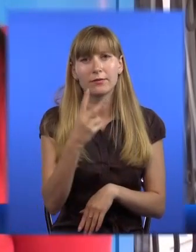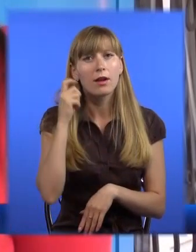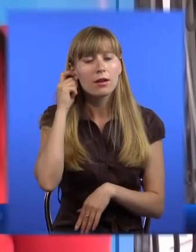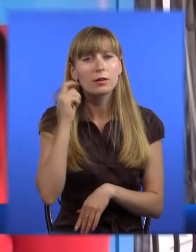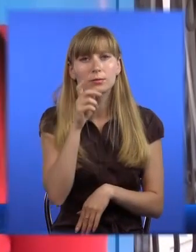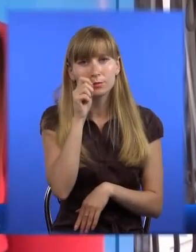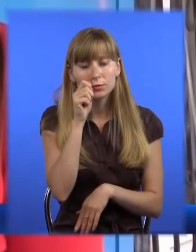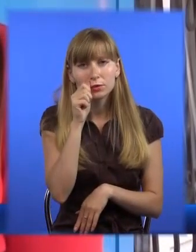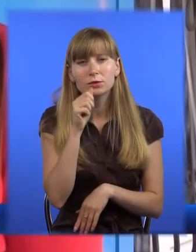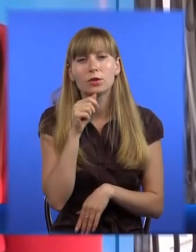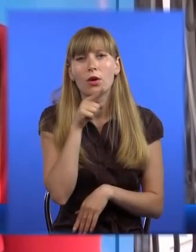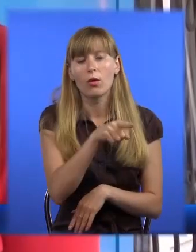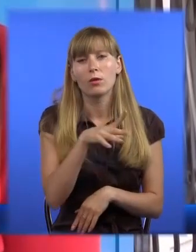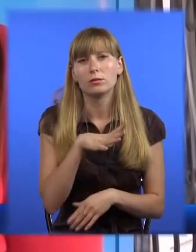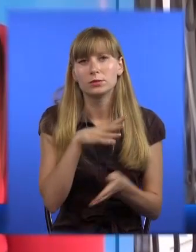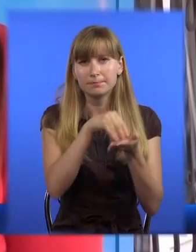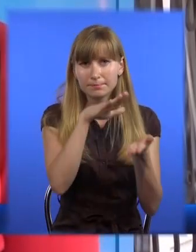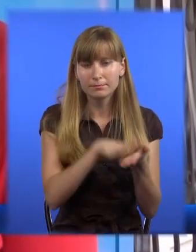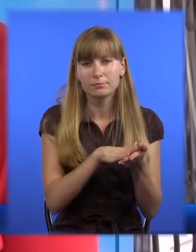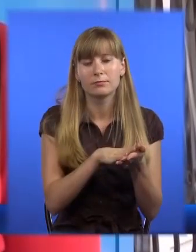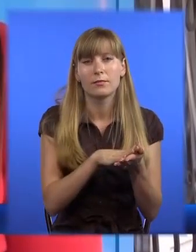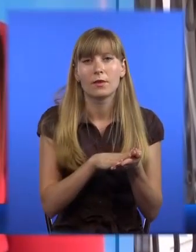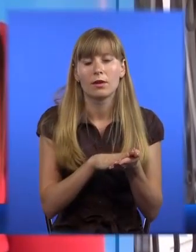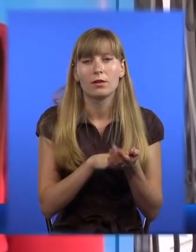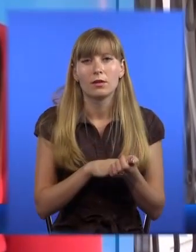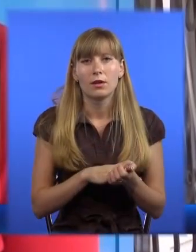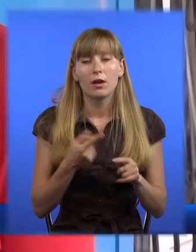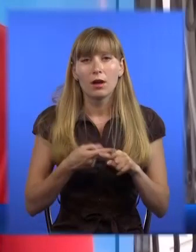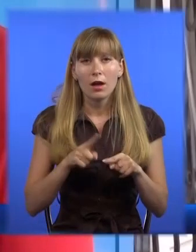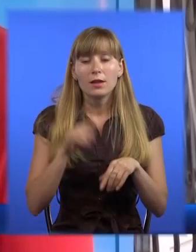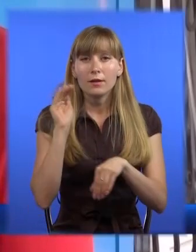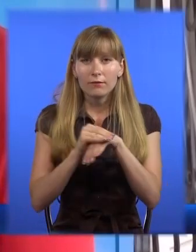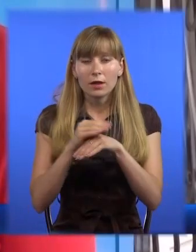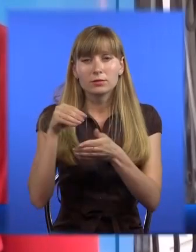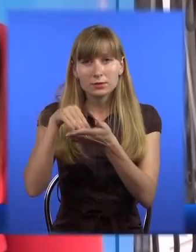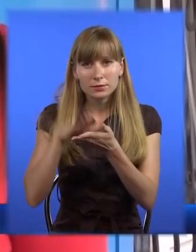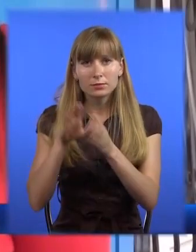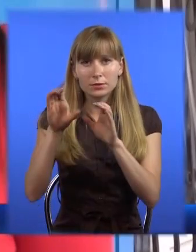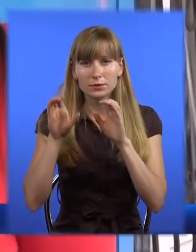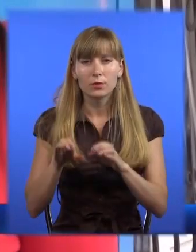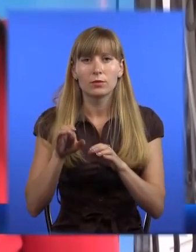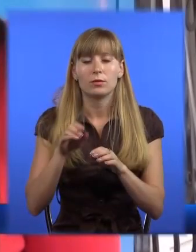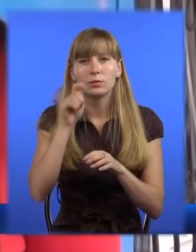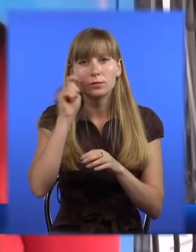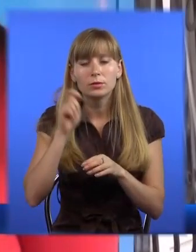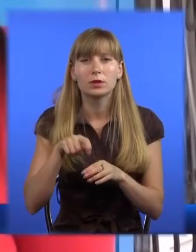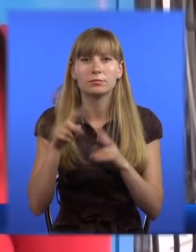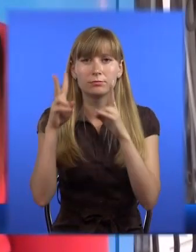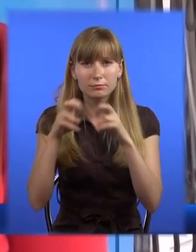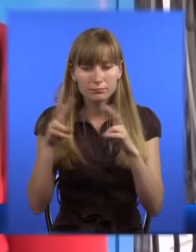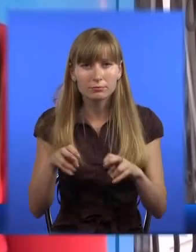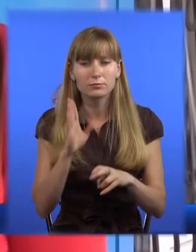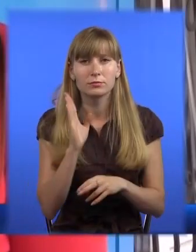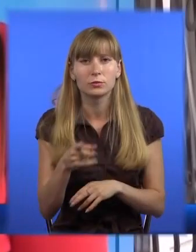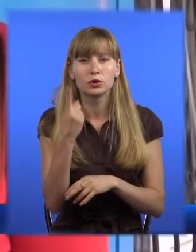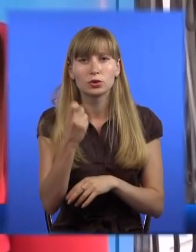52-річний місцевий мешканець, який перебував на обліку. Наразі вказаний факт зареєстровано до ЄРДР з попередньою правовою кваліфікацією,